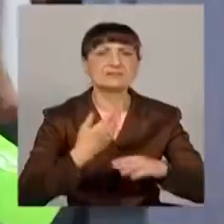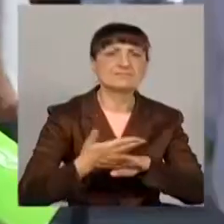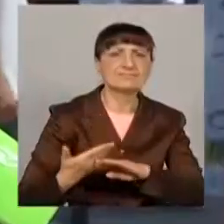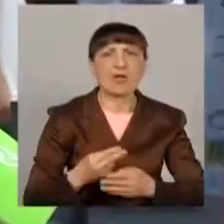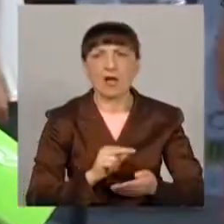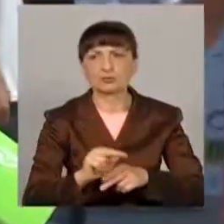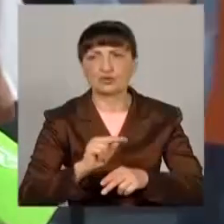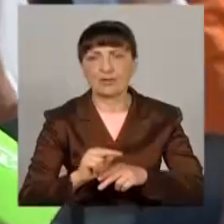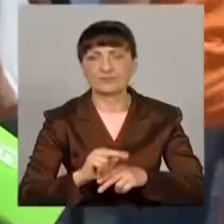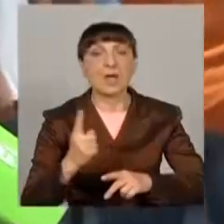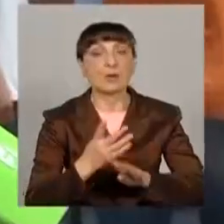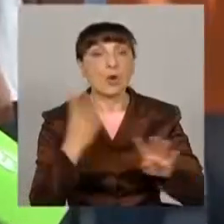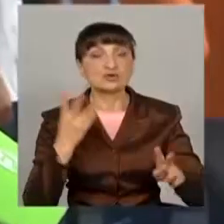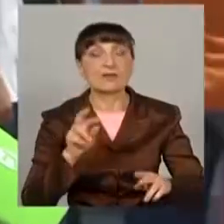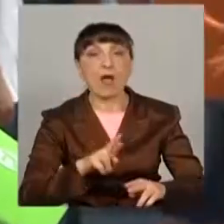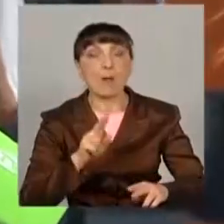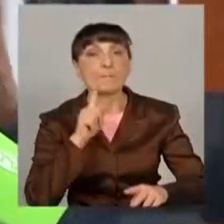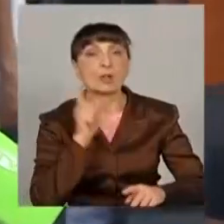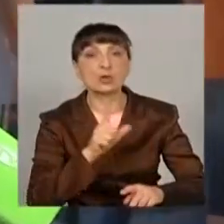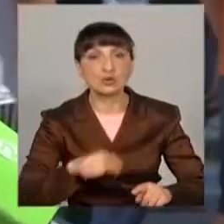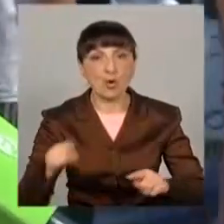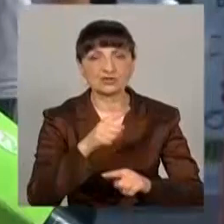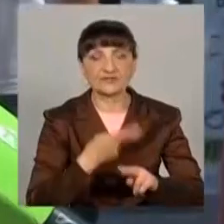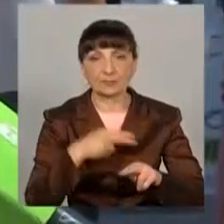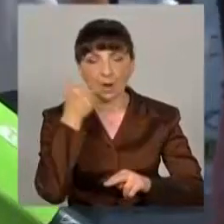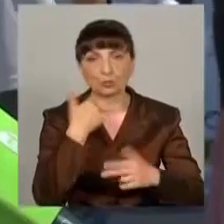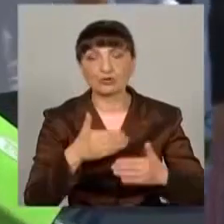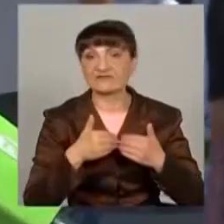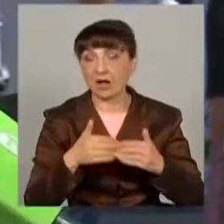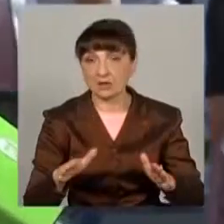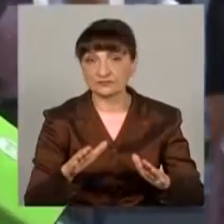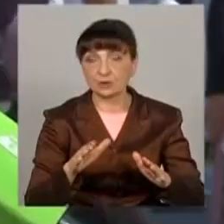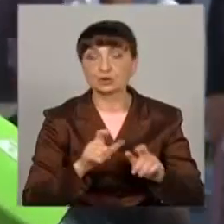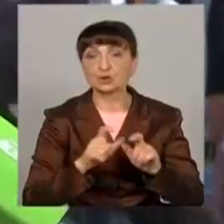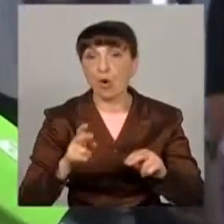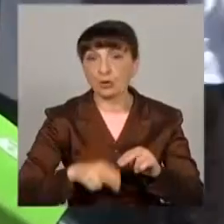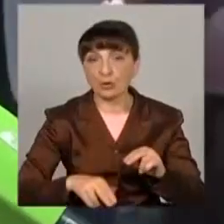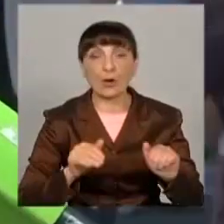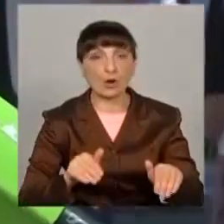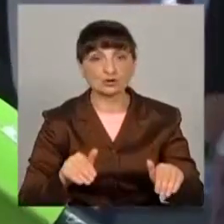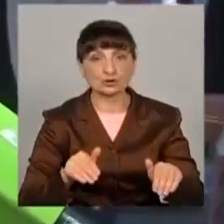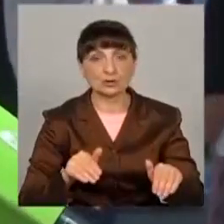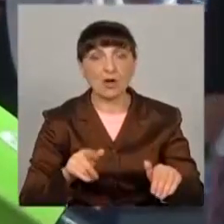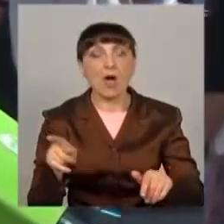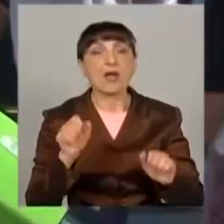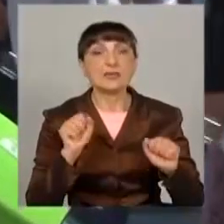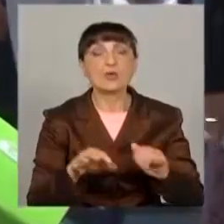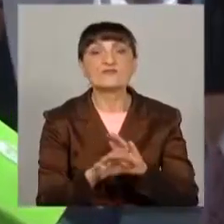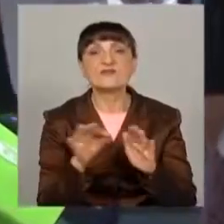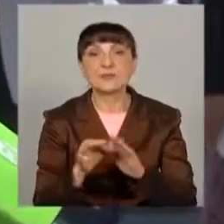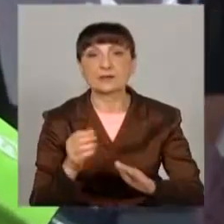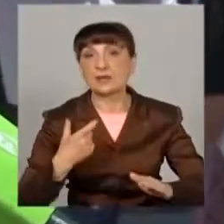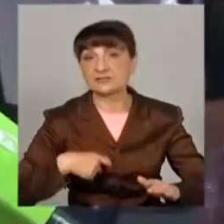В первую очередь для молодежи, которая в этом году заканчивает школы и колледжи, то есть они могут выбрать для